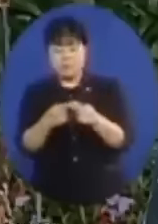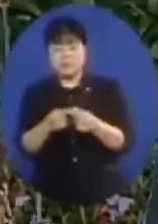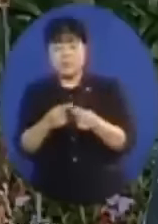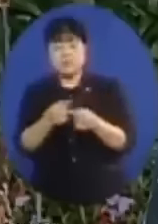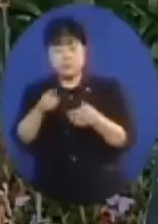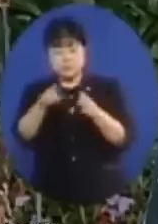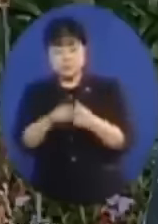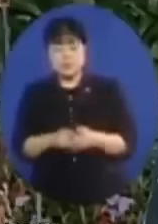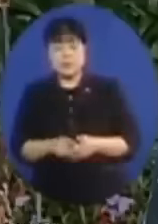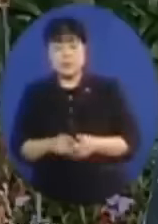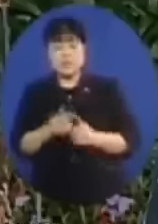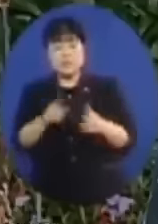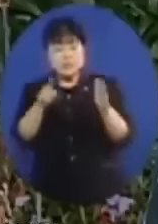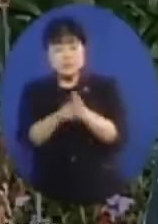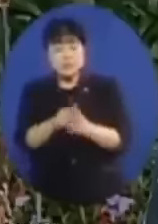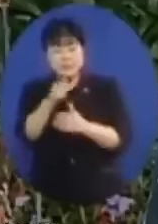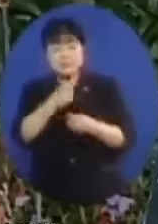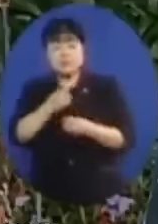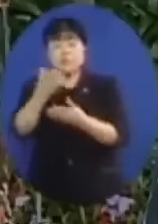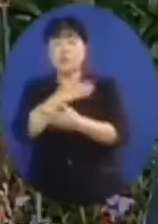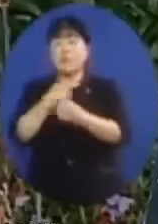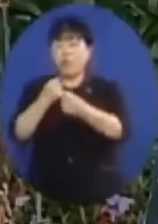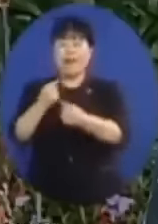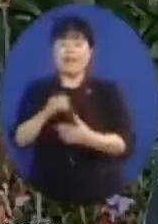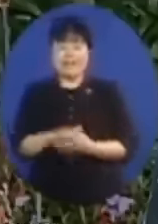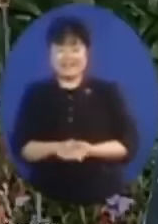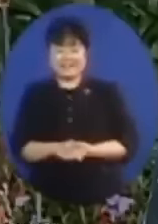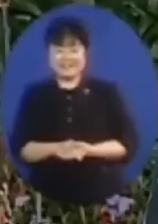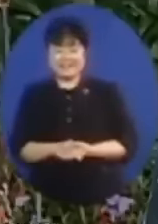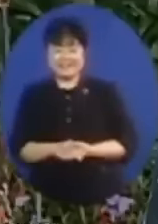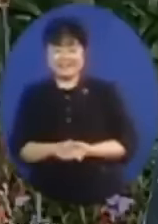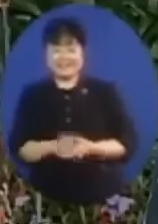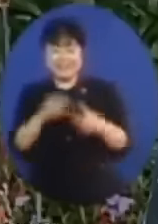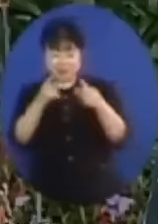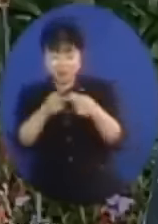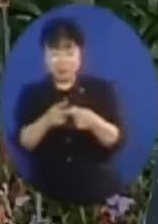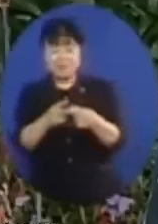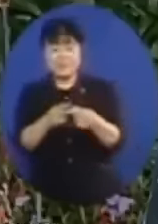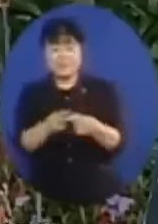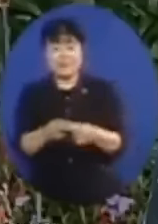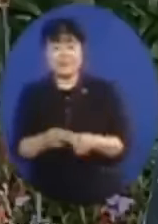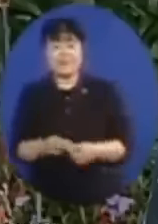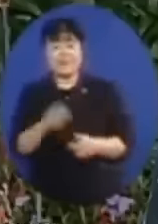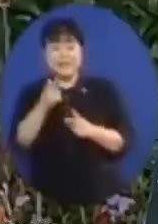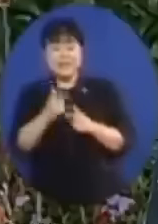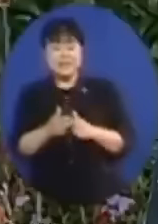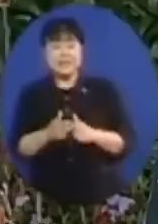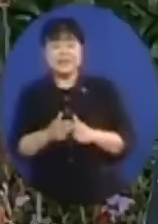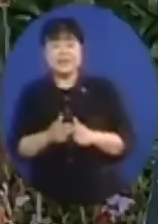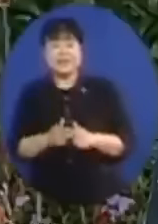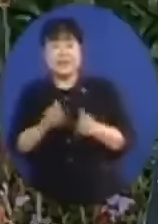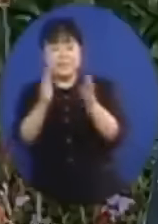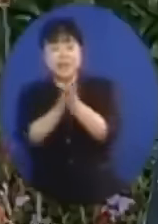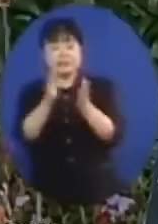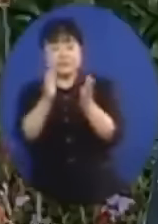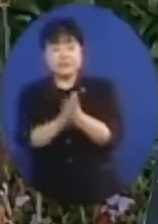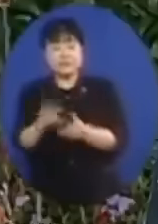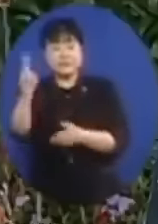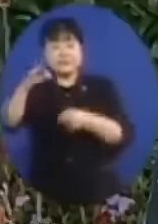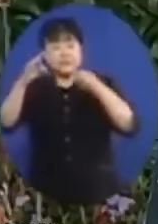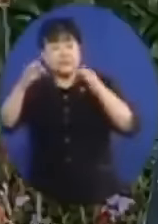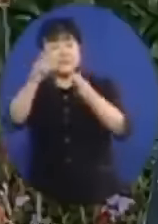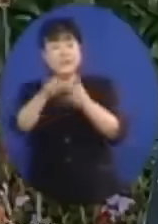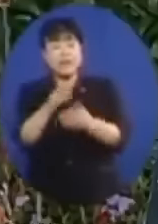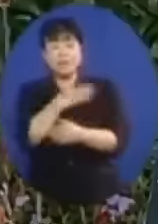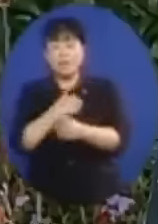교인은 하나님의 축복으로 건강하다. 둘째, 교인들은 교회에서 박수치고 찬송할